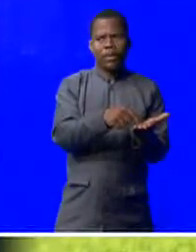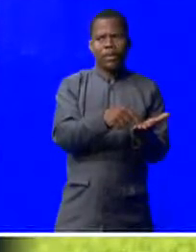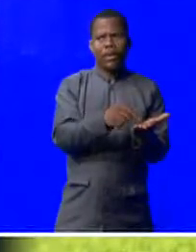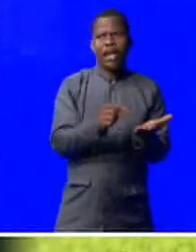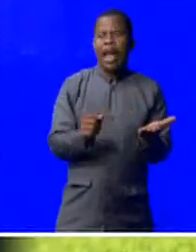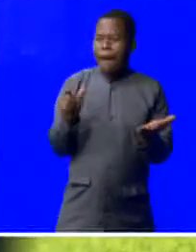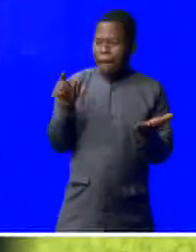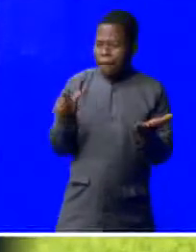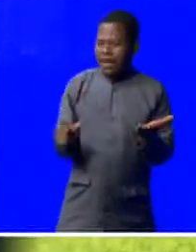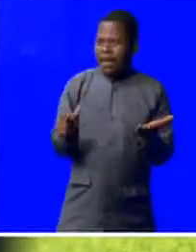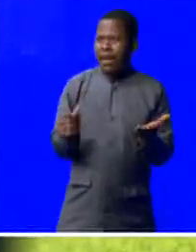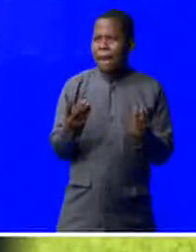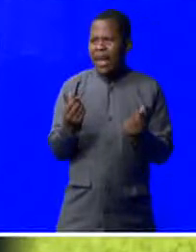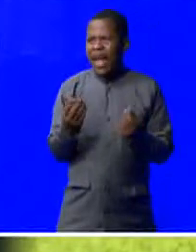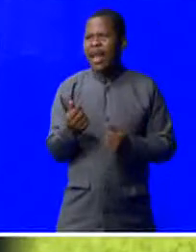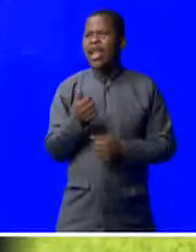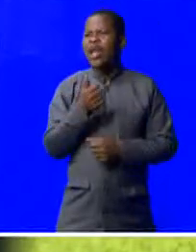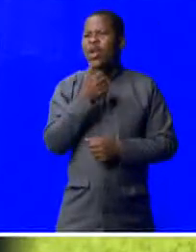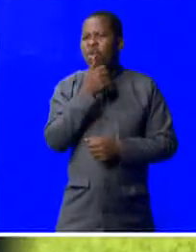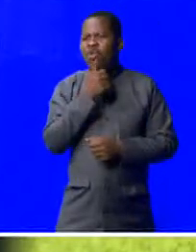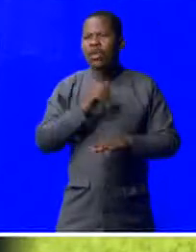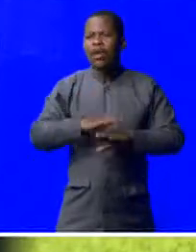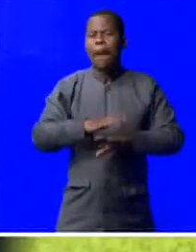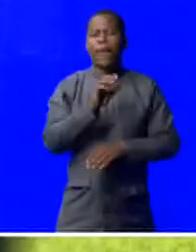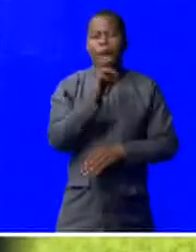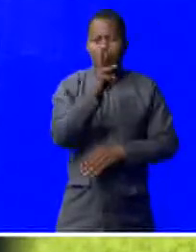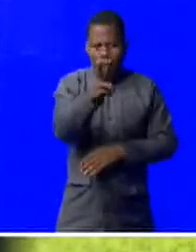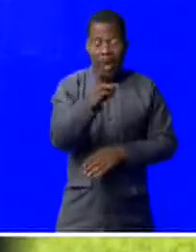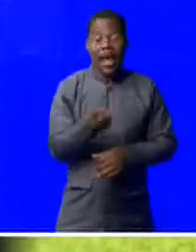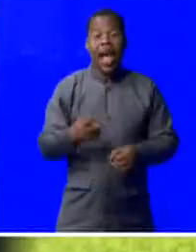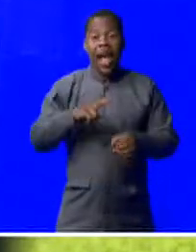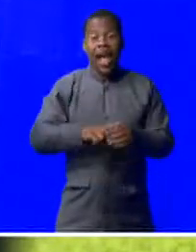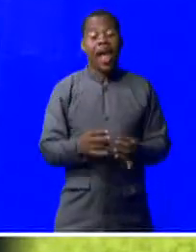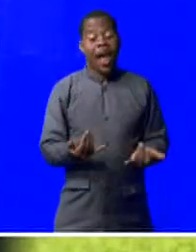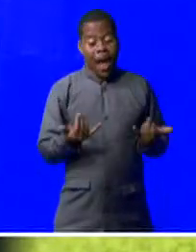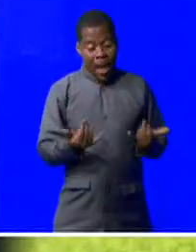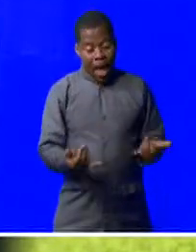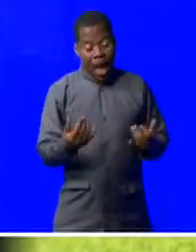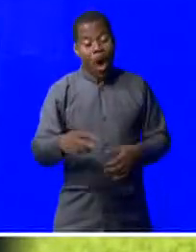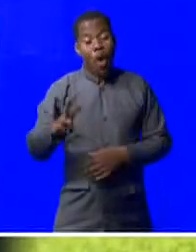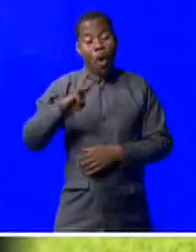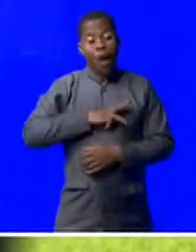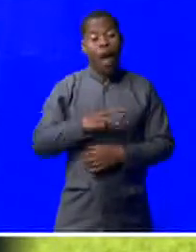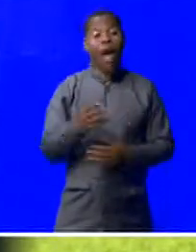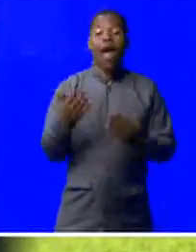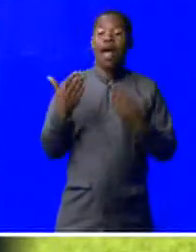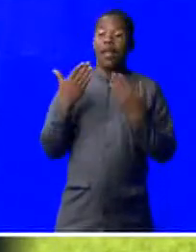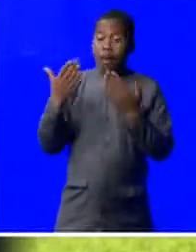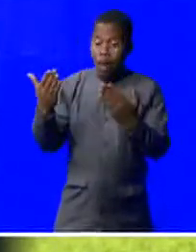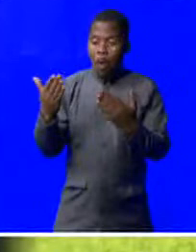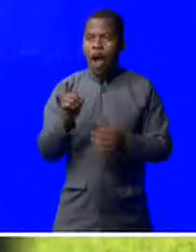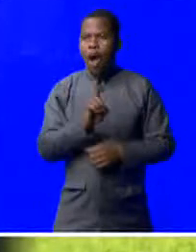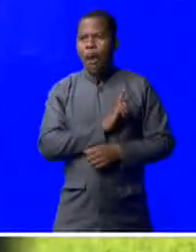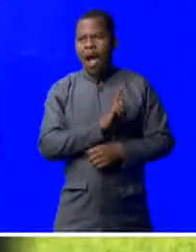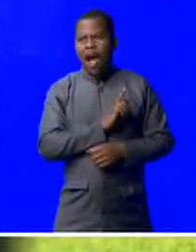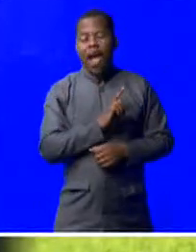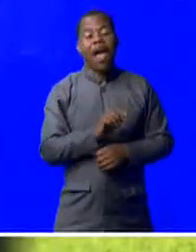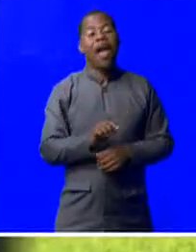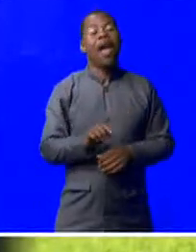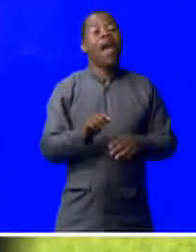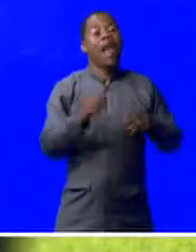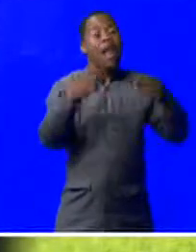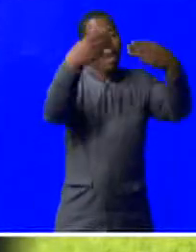umuntu noma olive siyabonga nje wena ophakathi ekutheni iparlamente lesandza